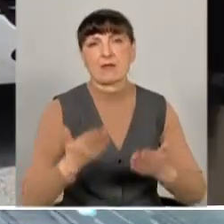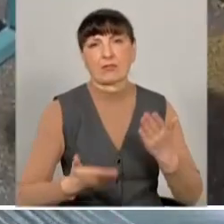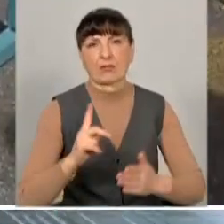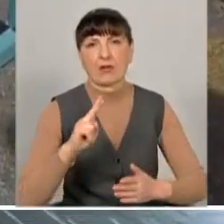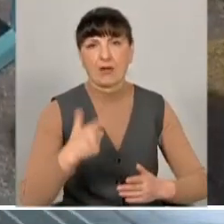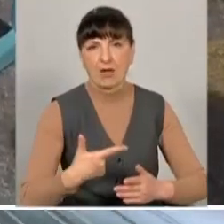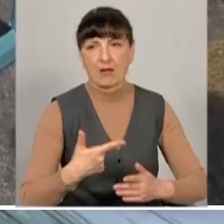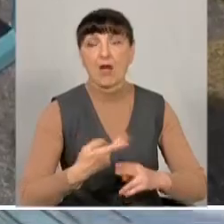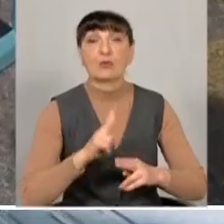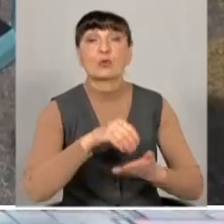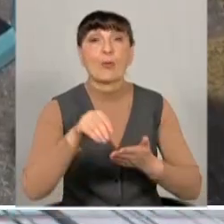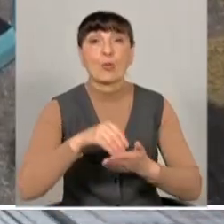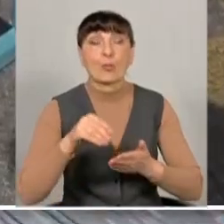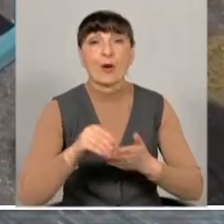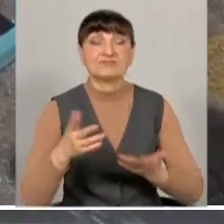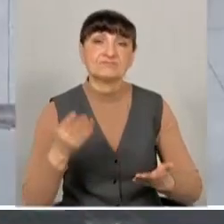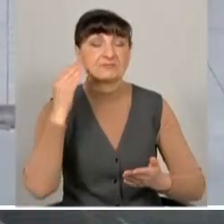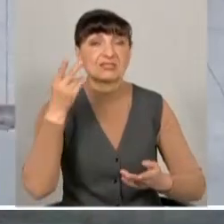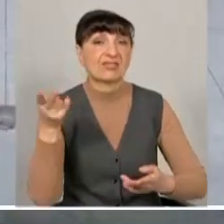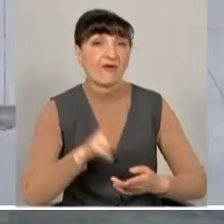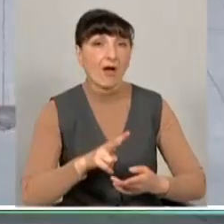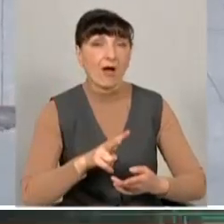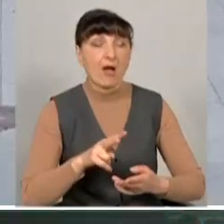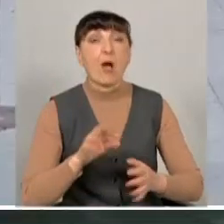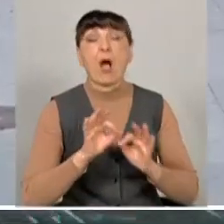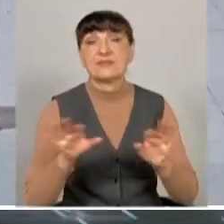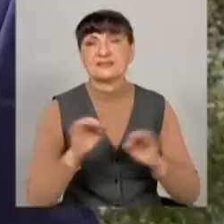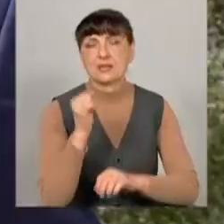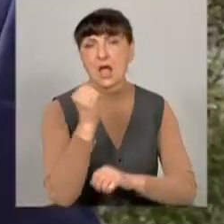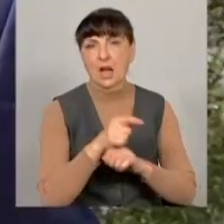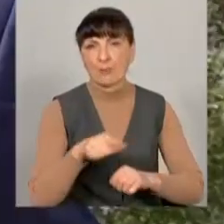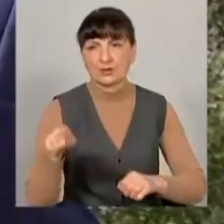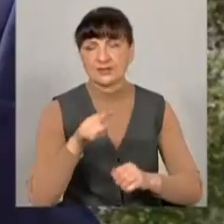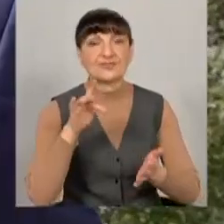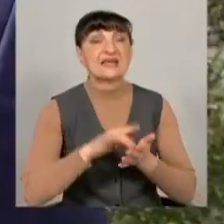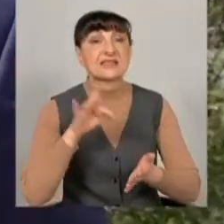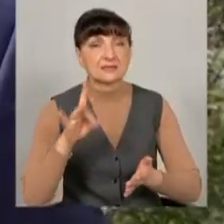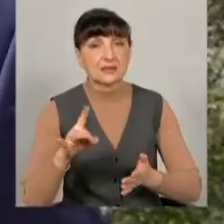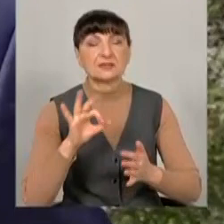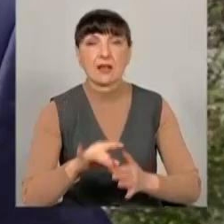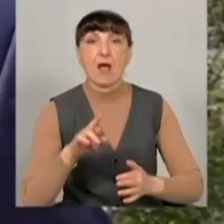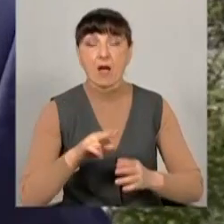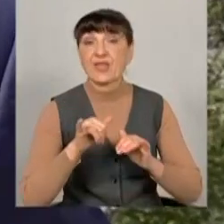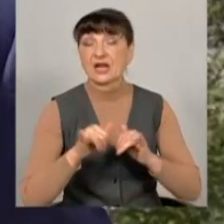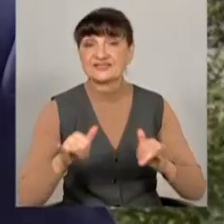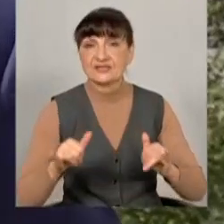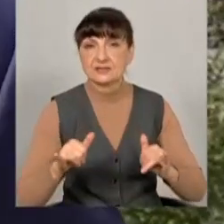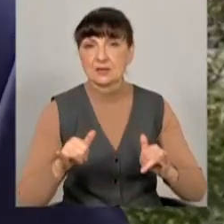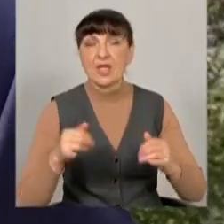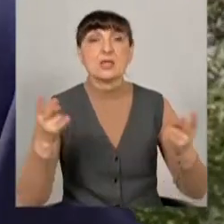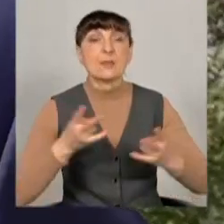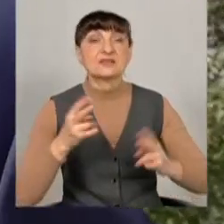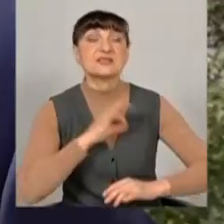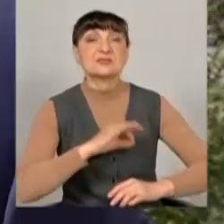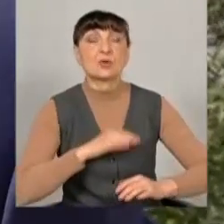новость покупающие приняли двояко. С чем это связано, объяснили работники. Центр предназначен для развития, как необходимо использовать